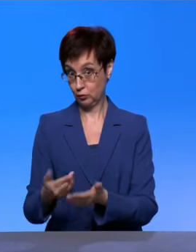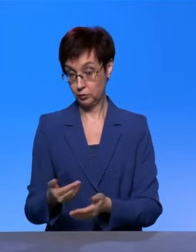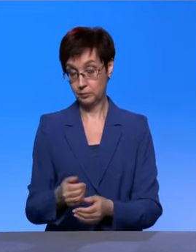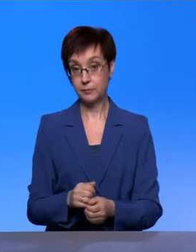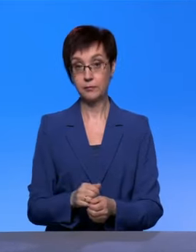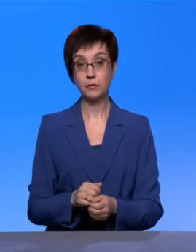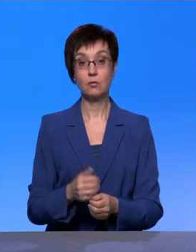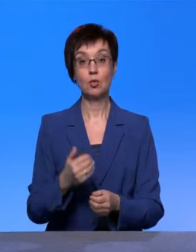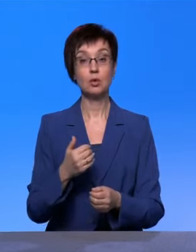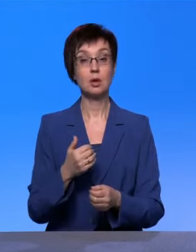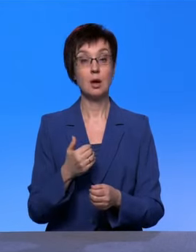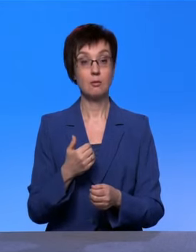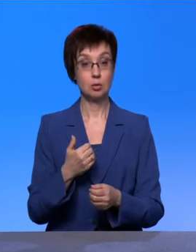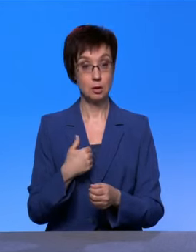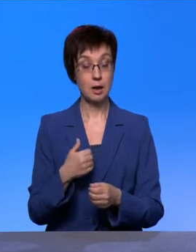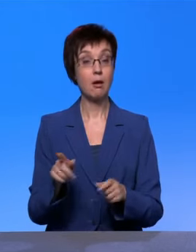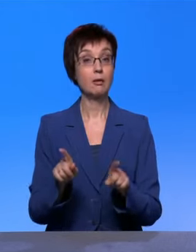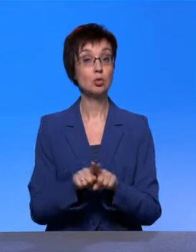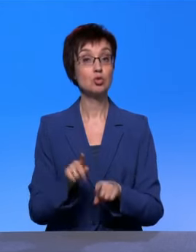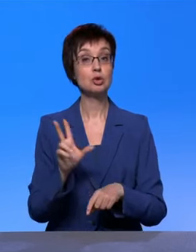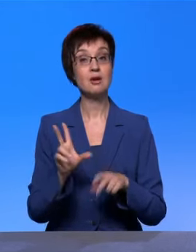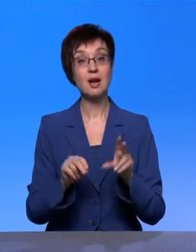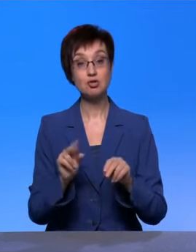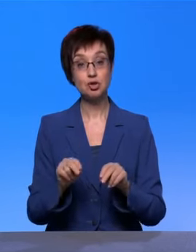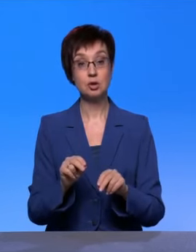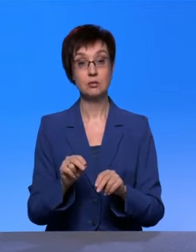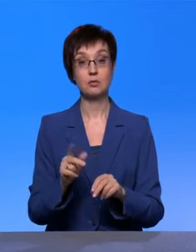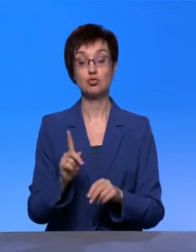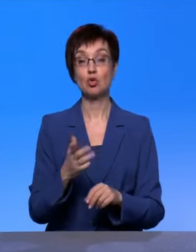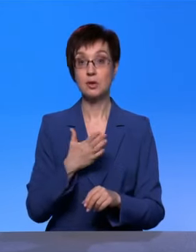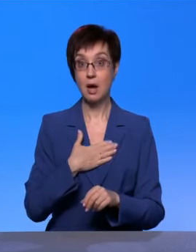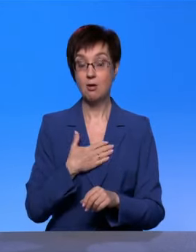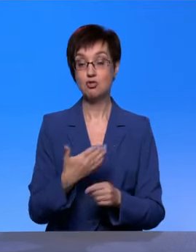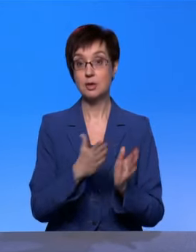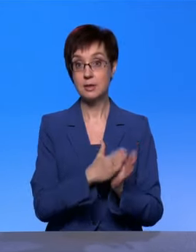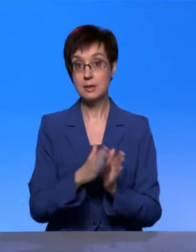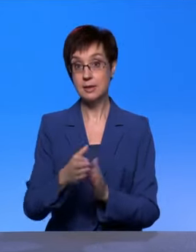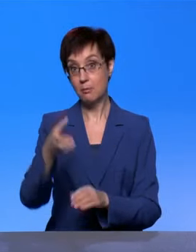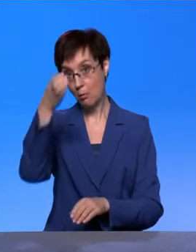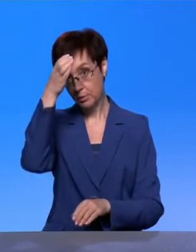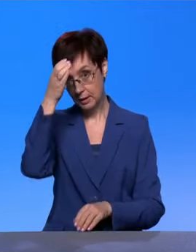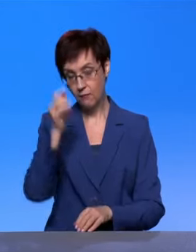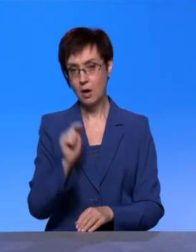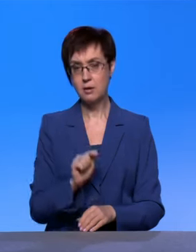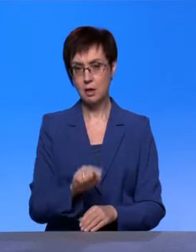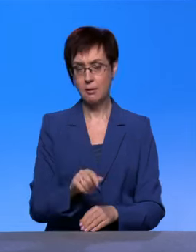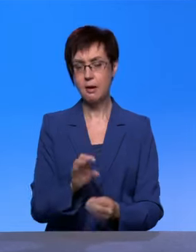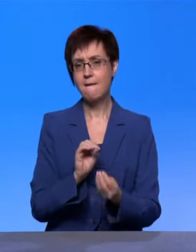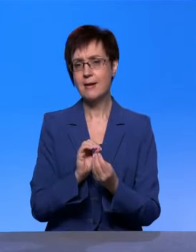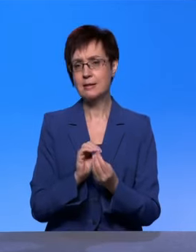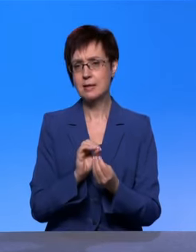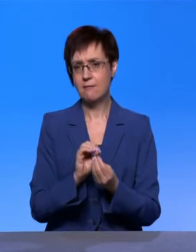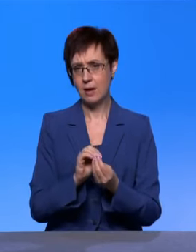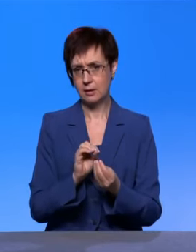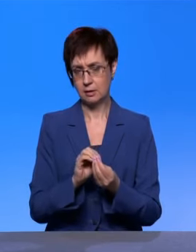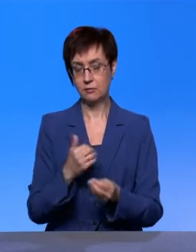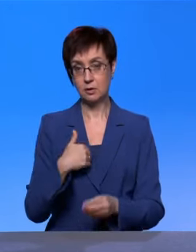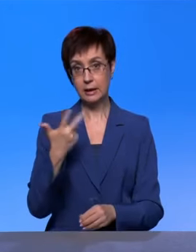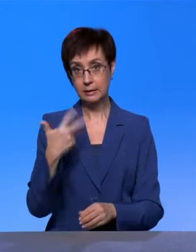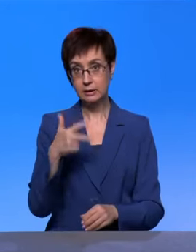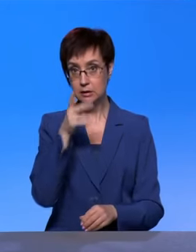система образования, она такая консервативная. Я система образования занимаюсь, это моя тема исследований. Я 30 лет этим